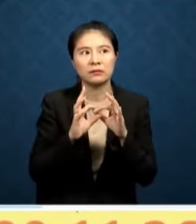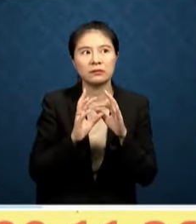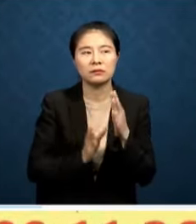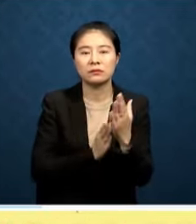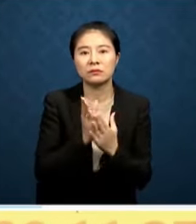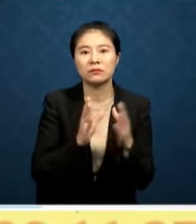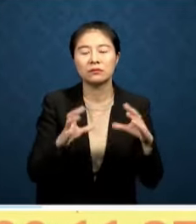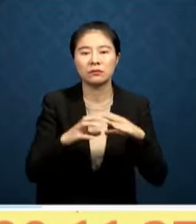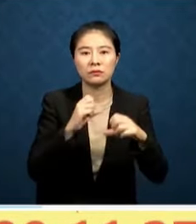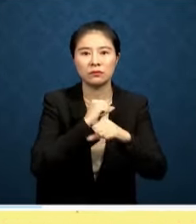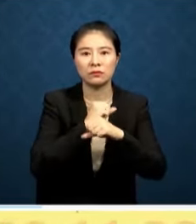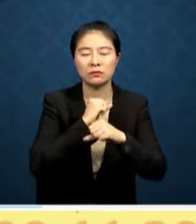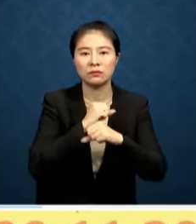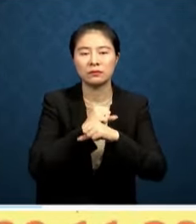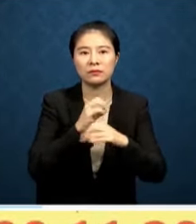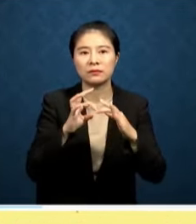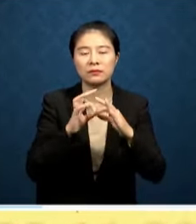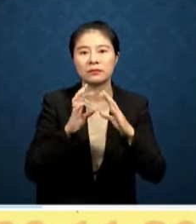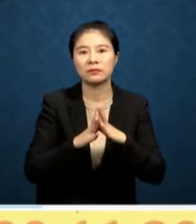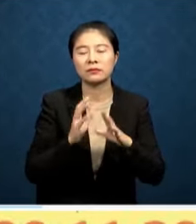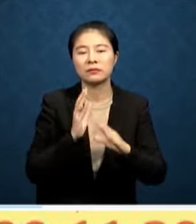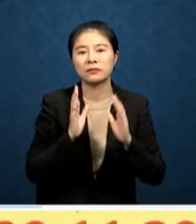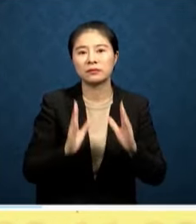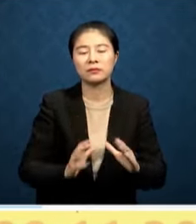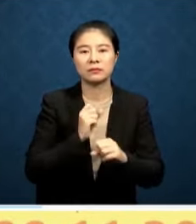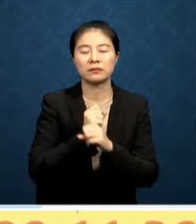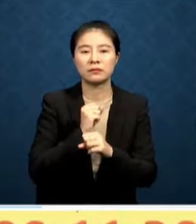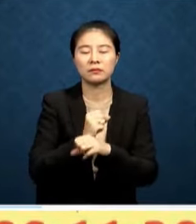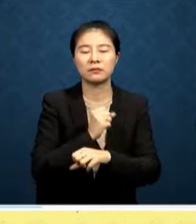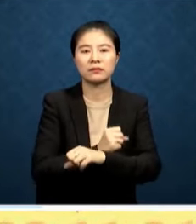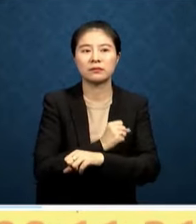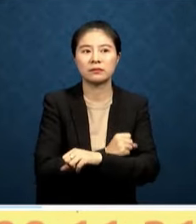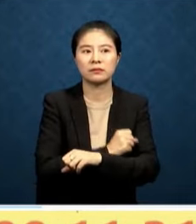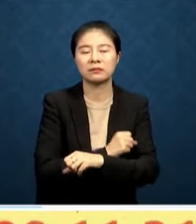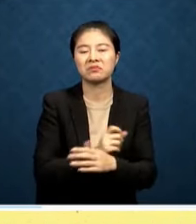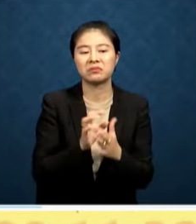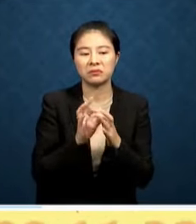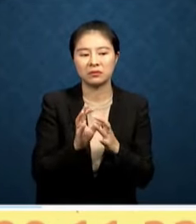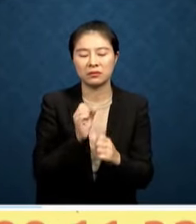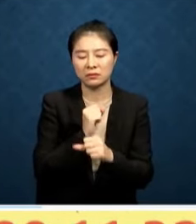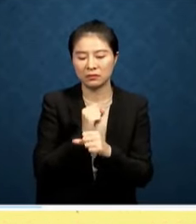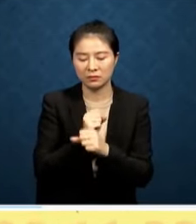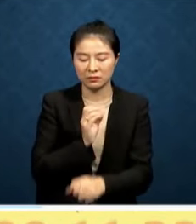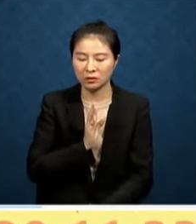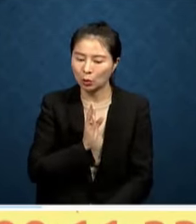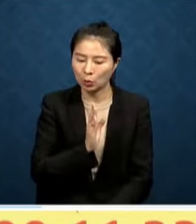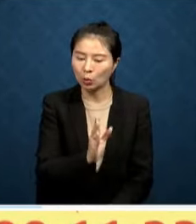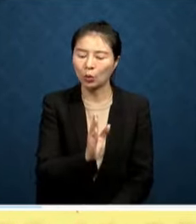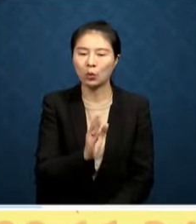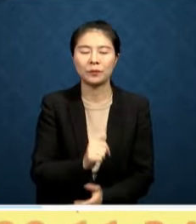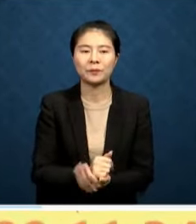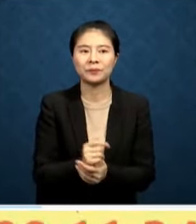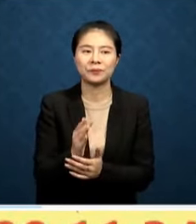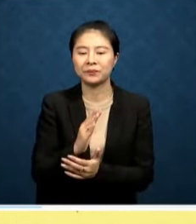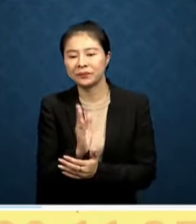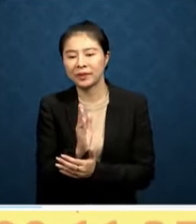จ้างหรือในแนวทางฝ่ายลูกจ้างหรือในแนวทางที่จะเป็นกลางซึ่งก็ต้อง